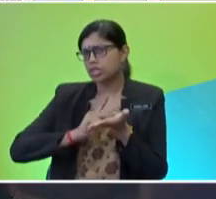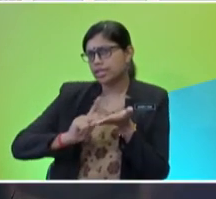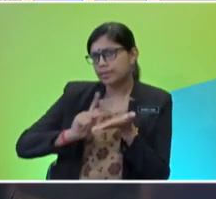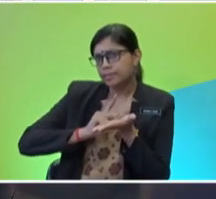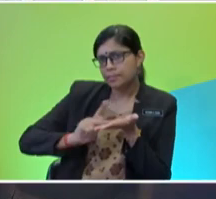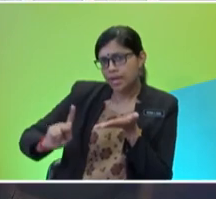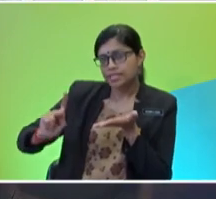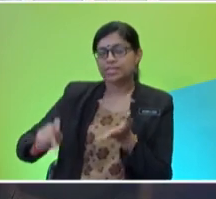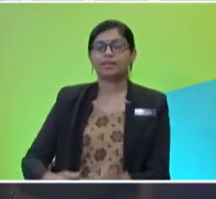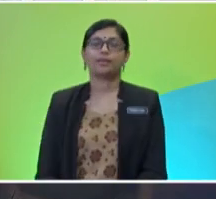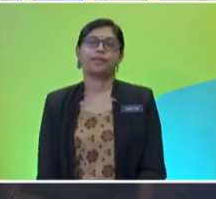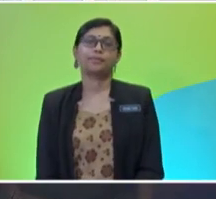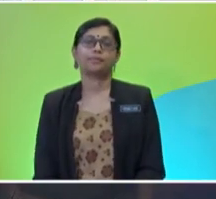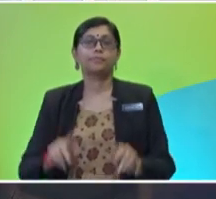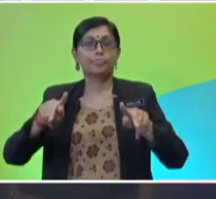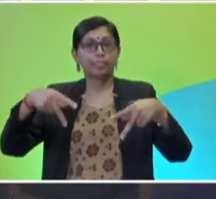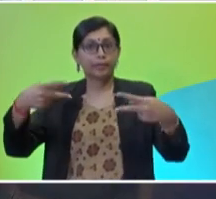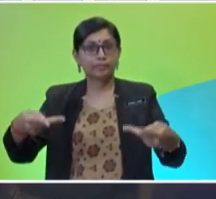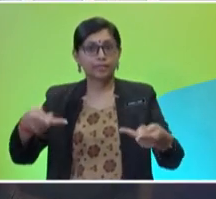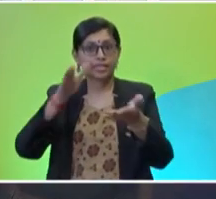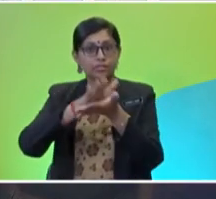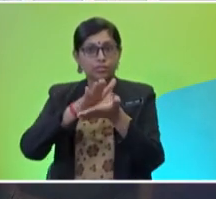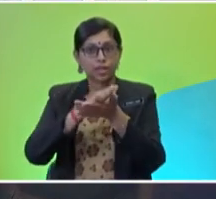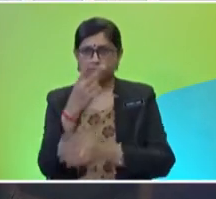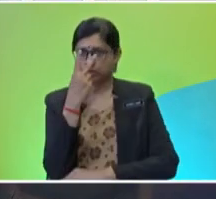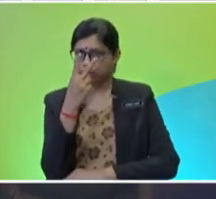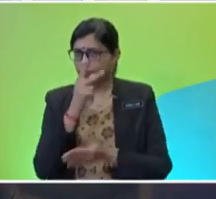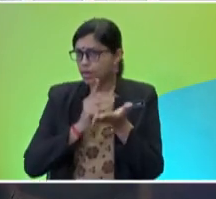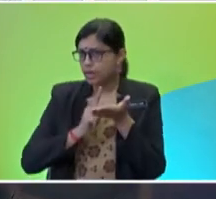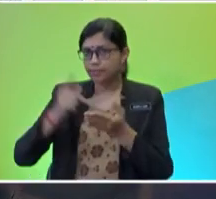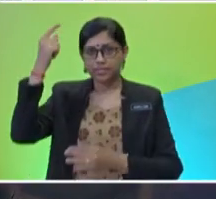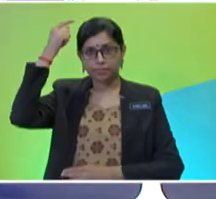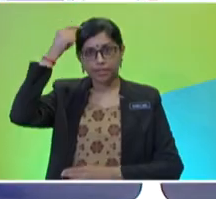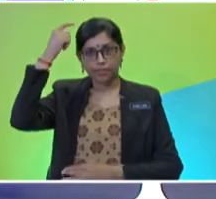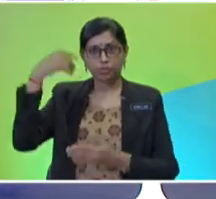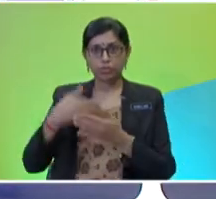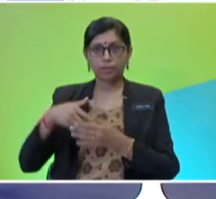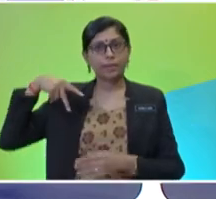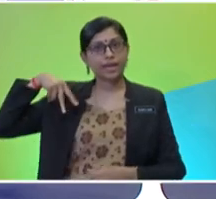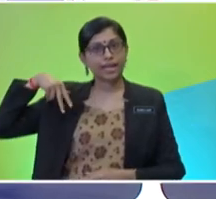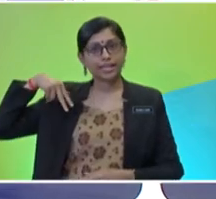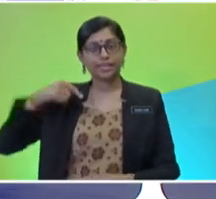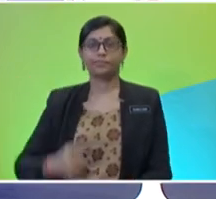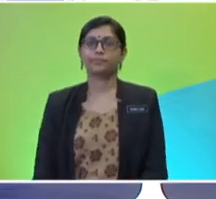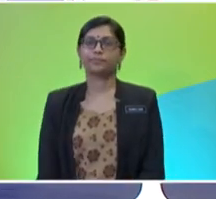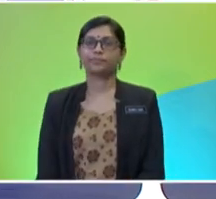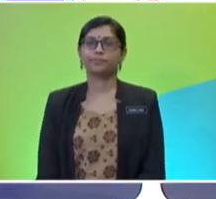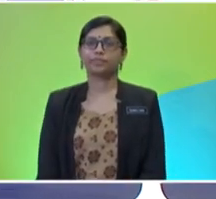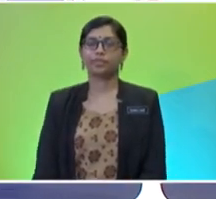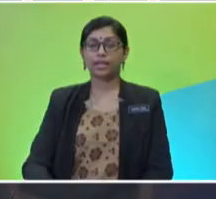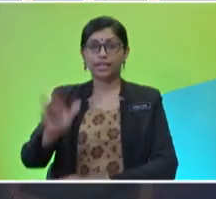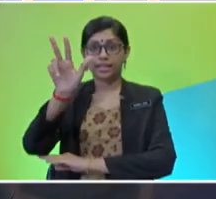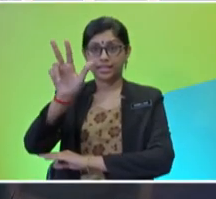sekolah, yang penting kita kena kemas. Nampak dari kemas. Dari rambut hingga ke kaki. Okey, seterusnya yang ketiga, murid dapat